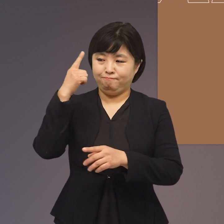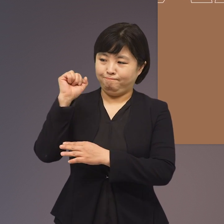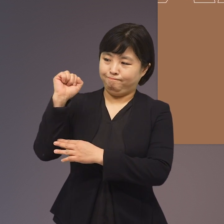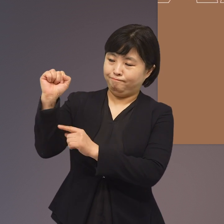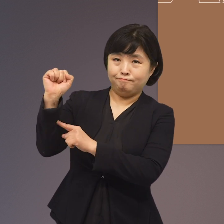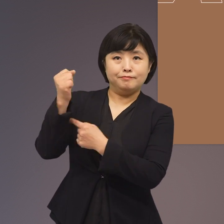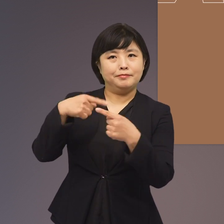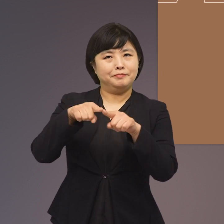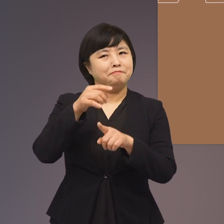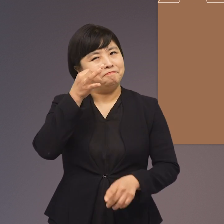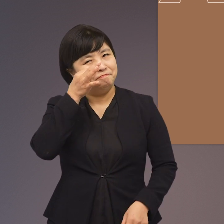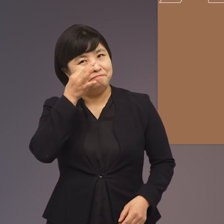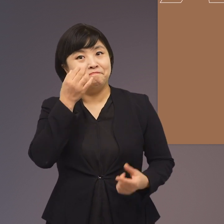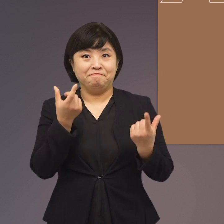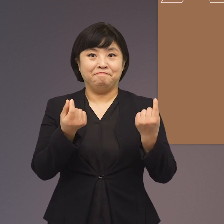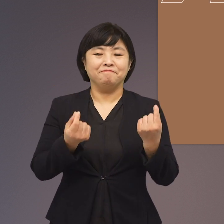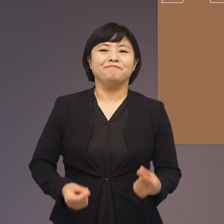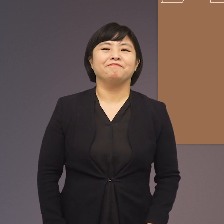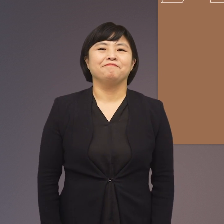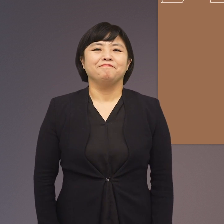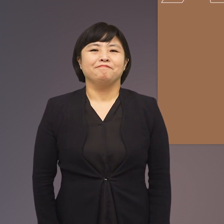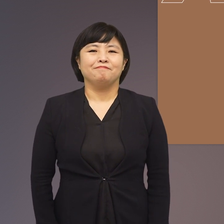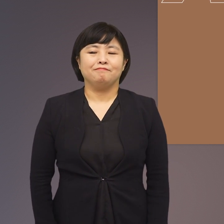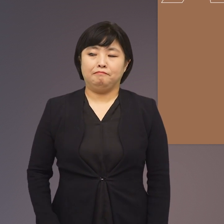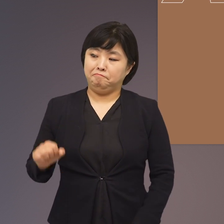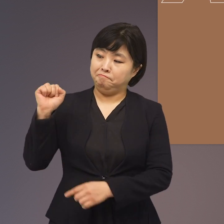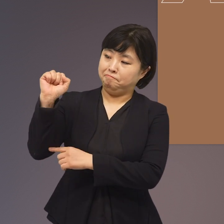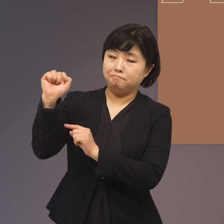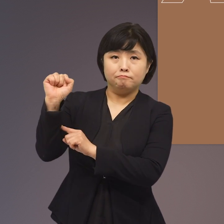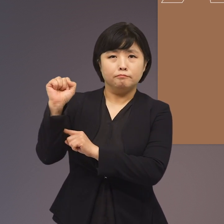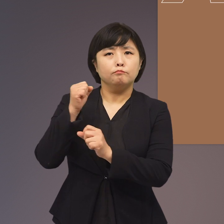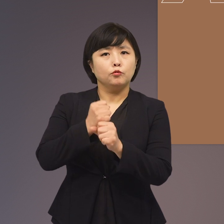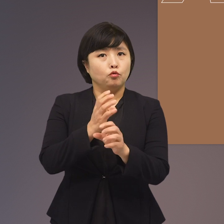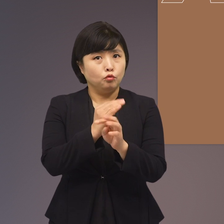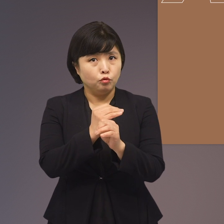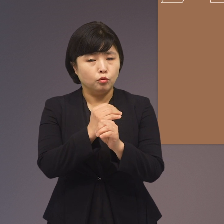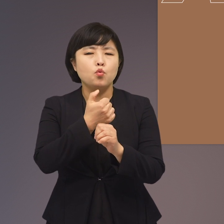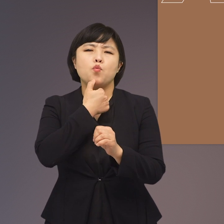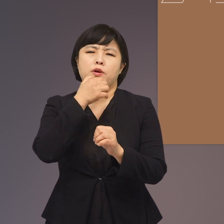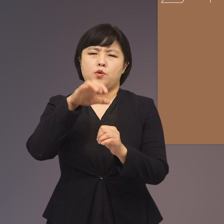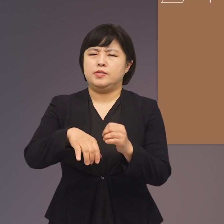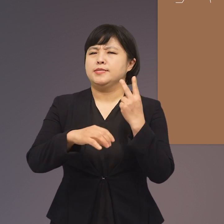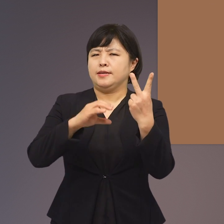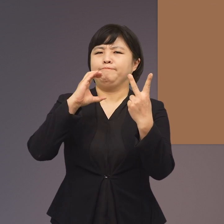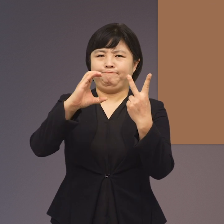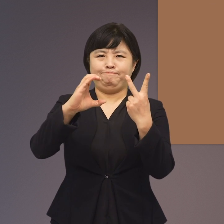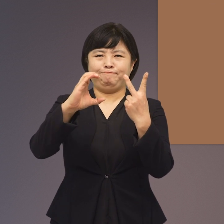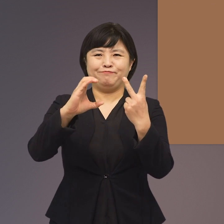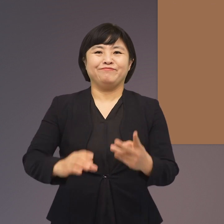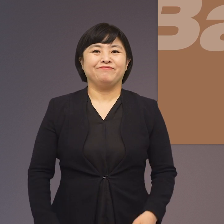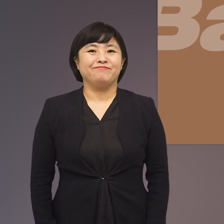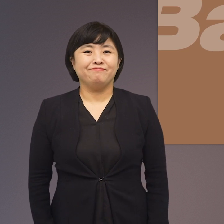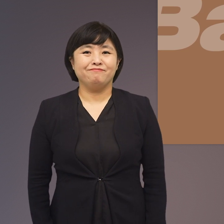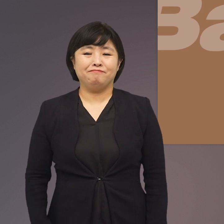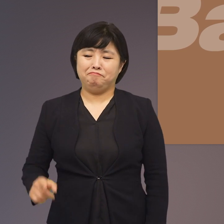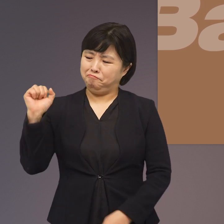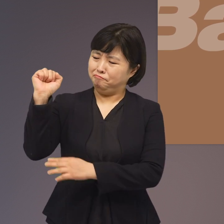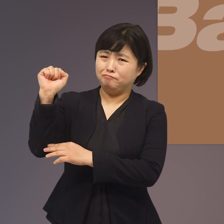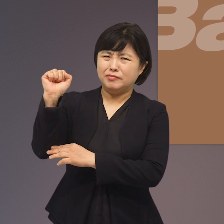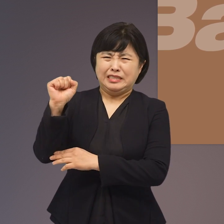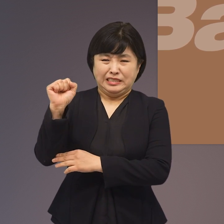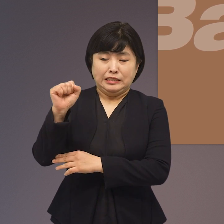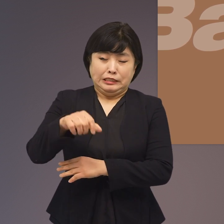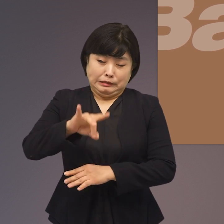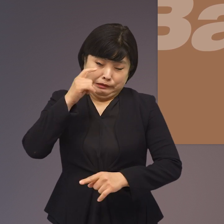두상은 2세기 로마에서 만들어진 것입니다. 그래서 이 두상이 처음 발굴되었을 때